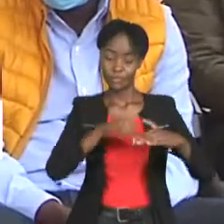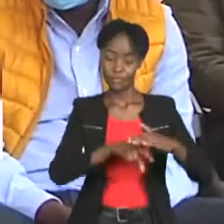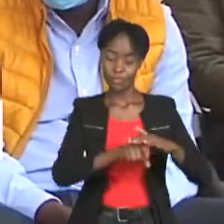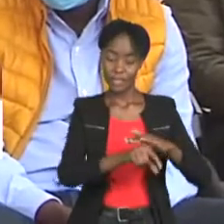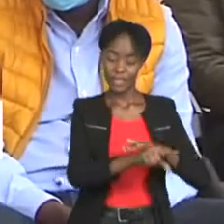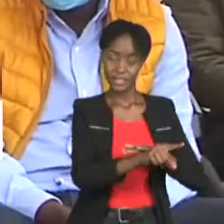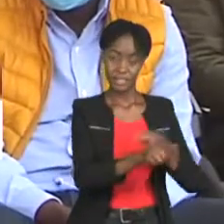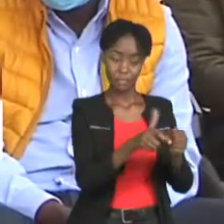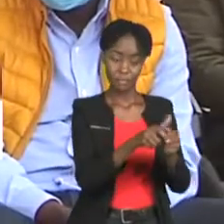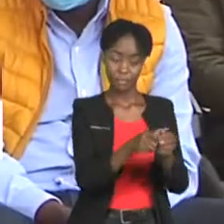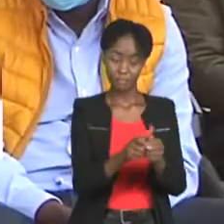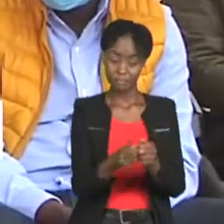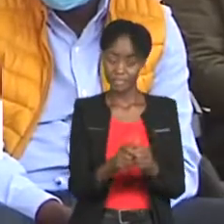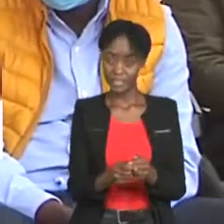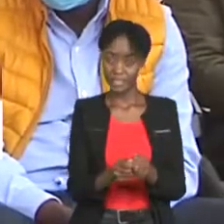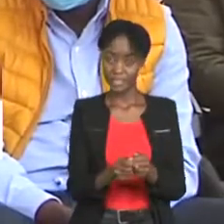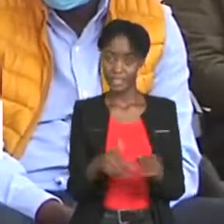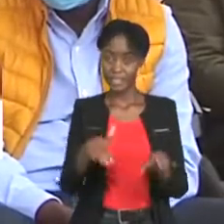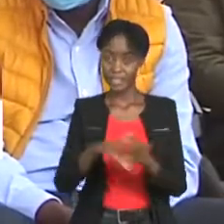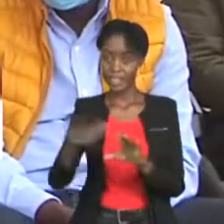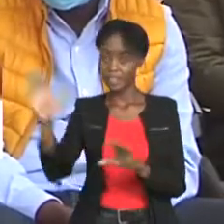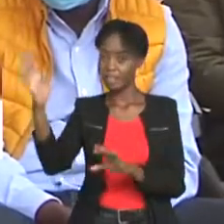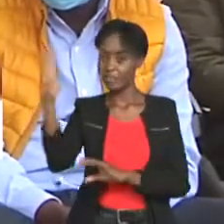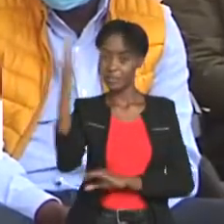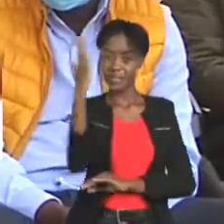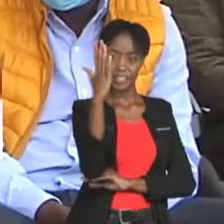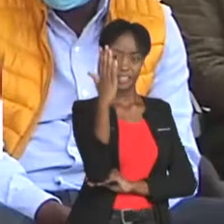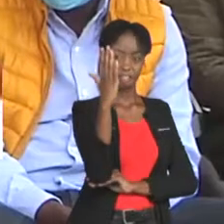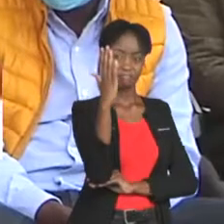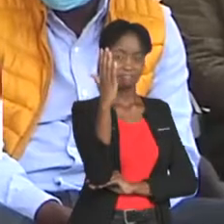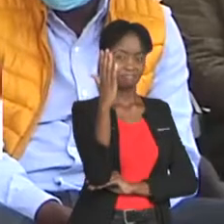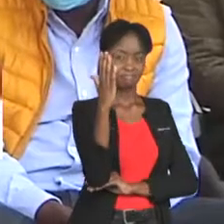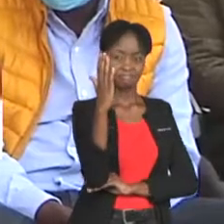mnapanda mahindi kwa misitu